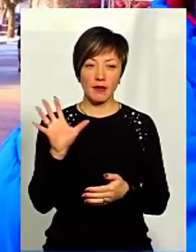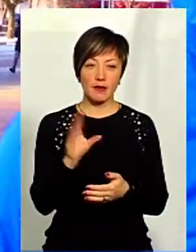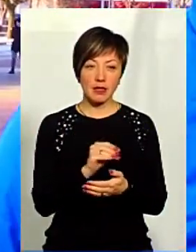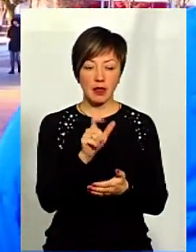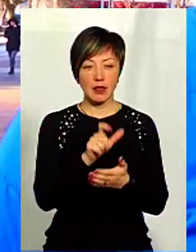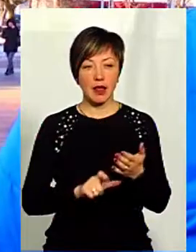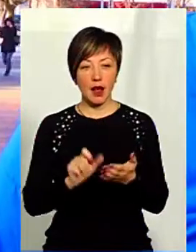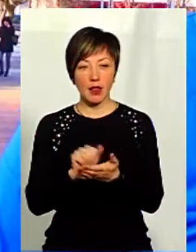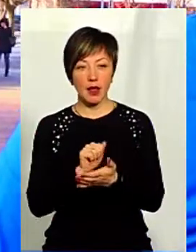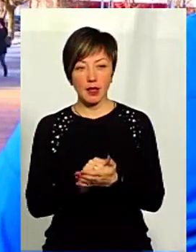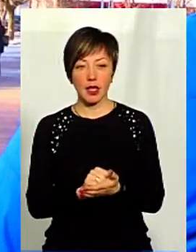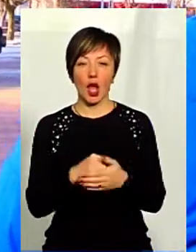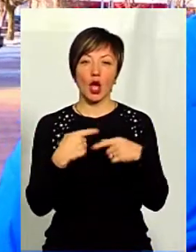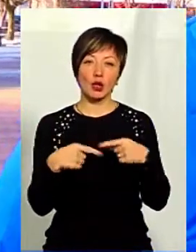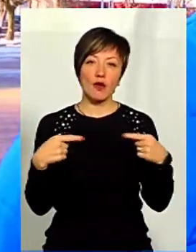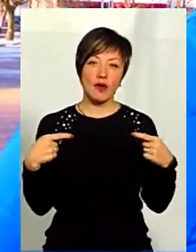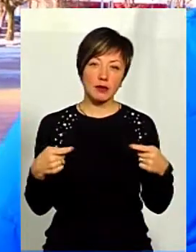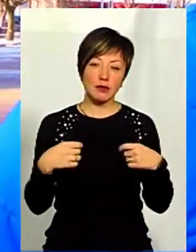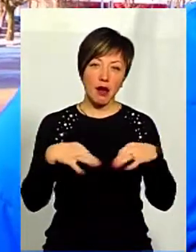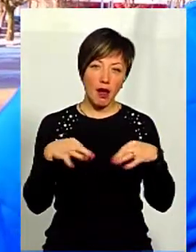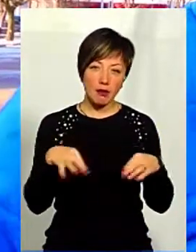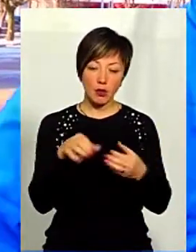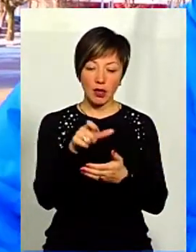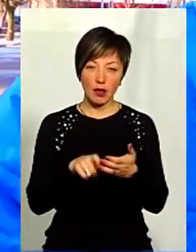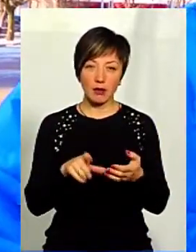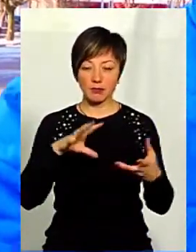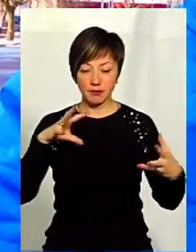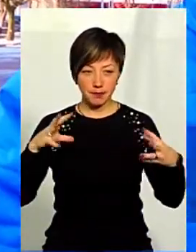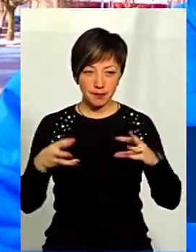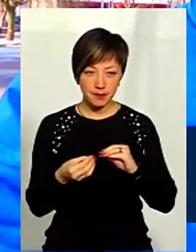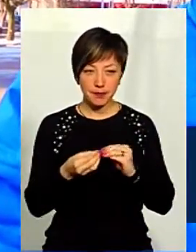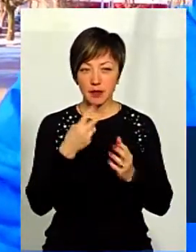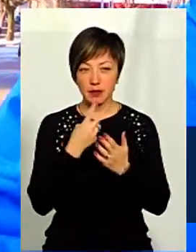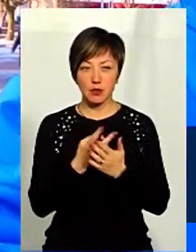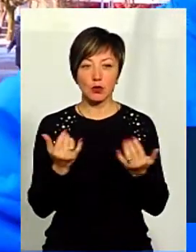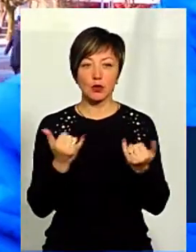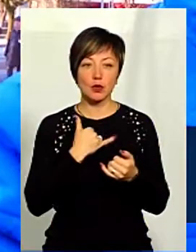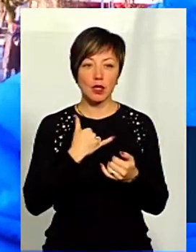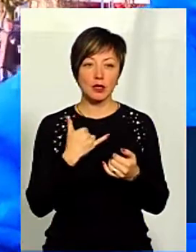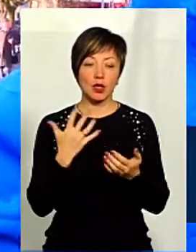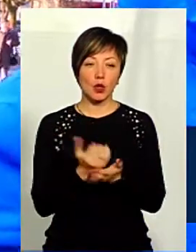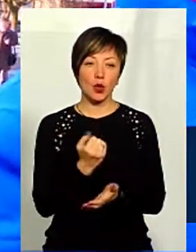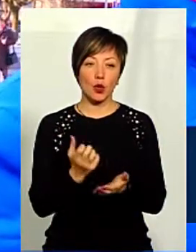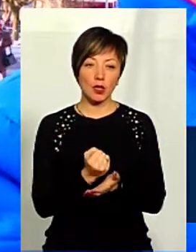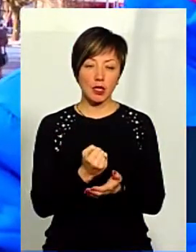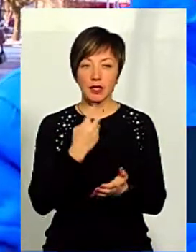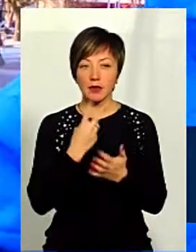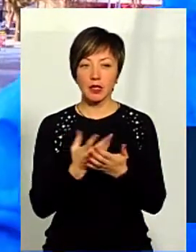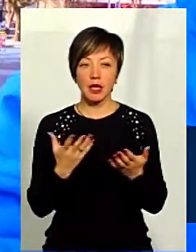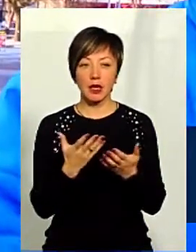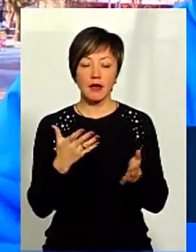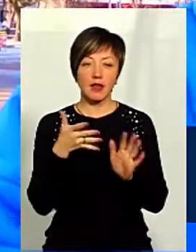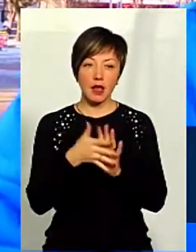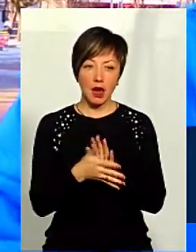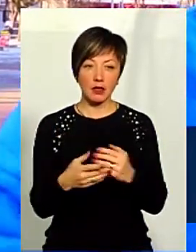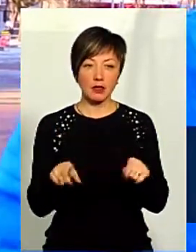накладні, товаро-транспортні накладні. Ми це все збиваємо до кучі, дивимося, які в нас доходи, дивимося, які в нас